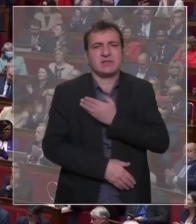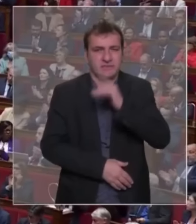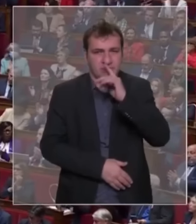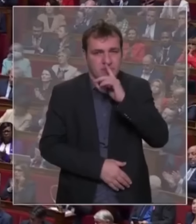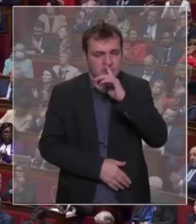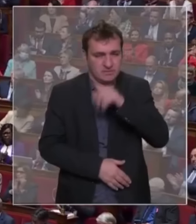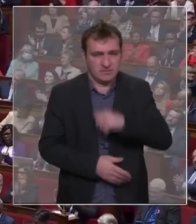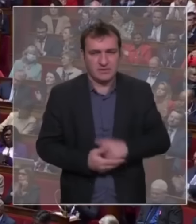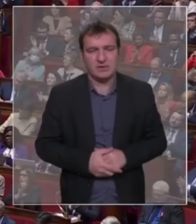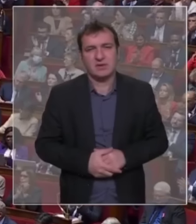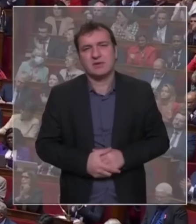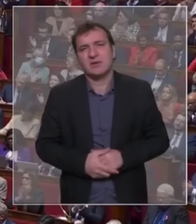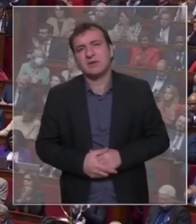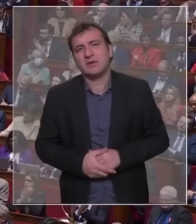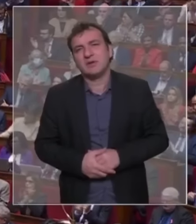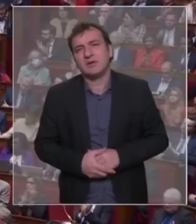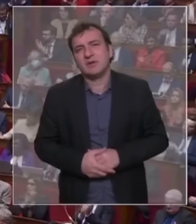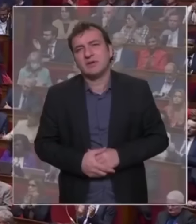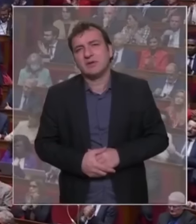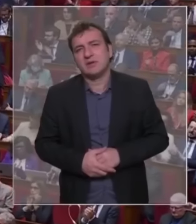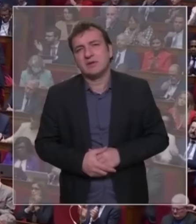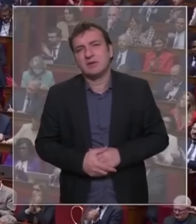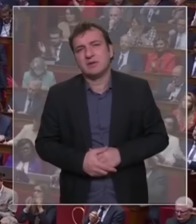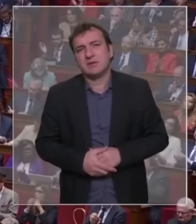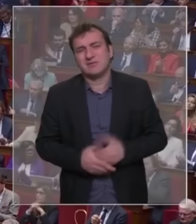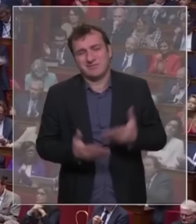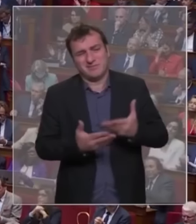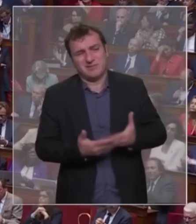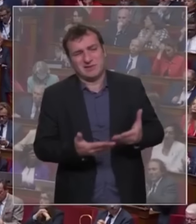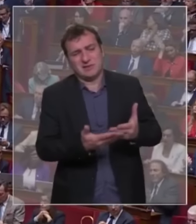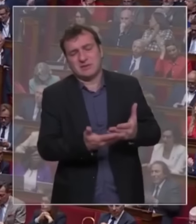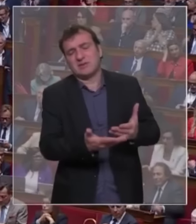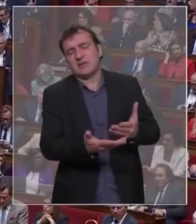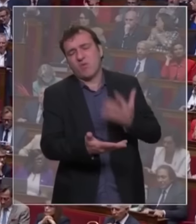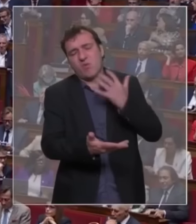Au-delà de cette tragédie,